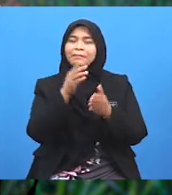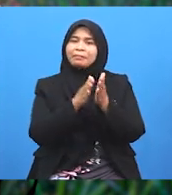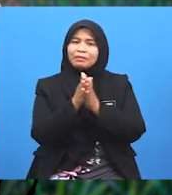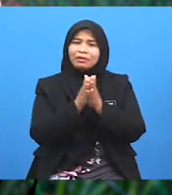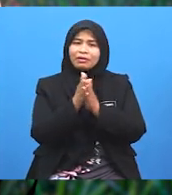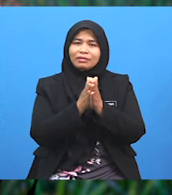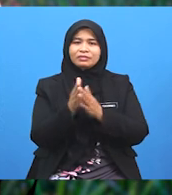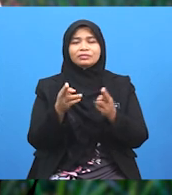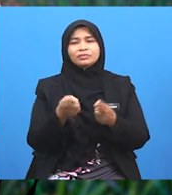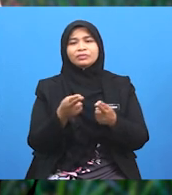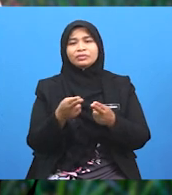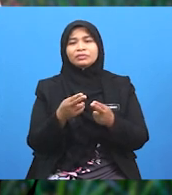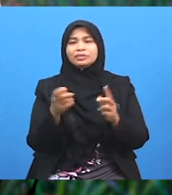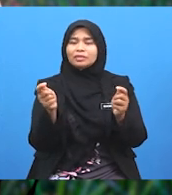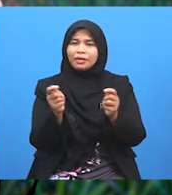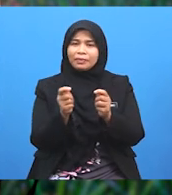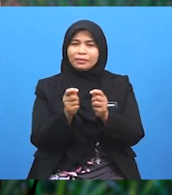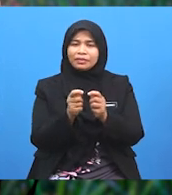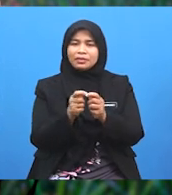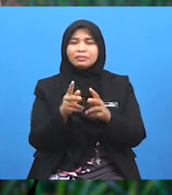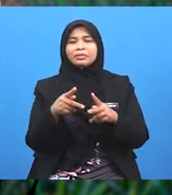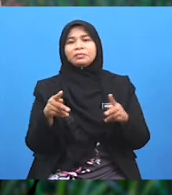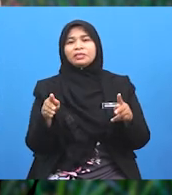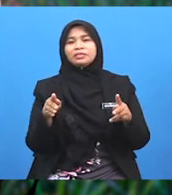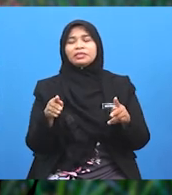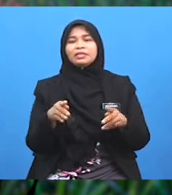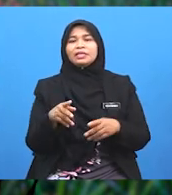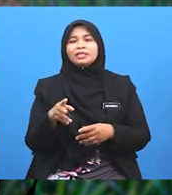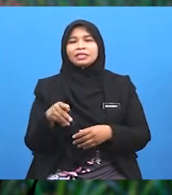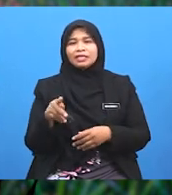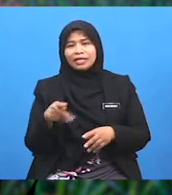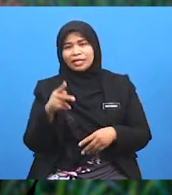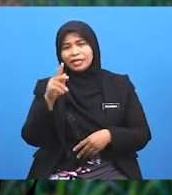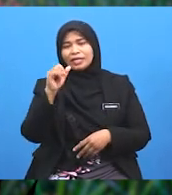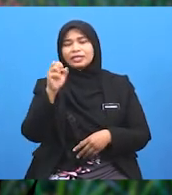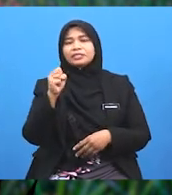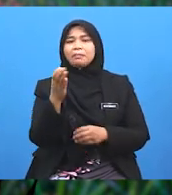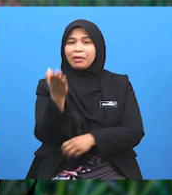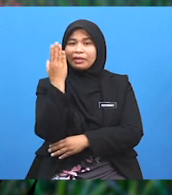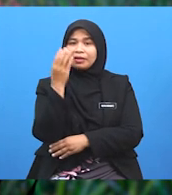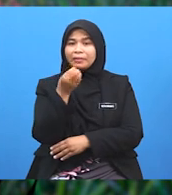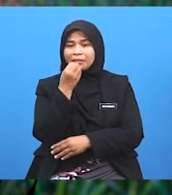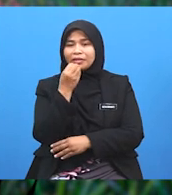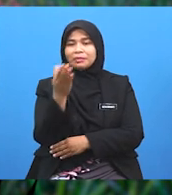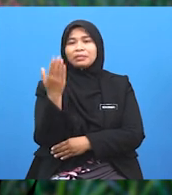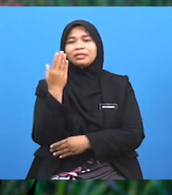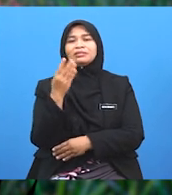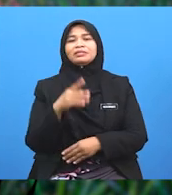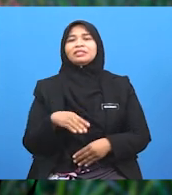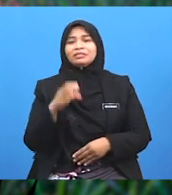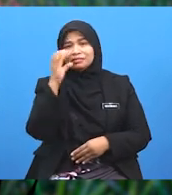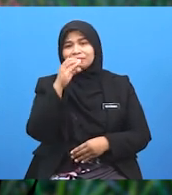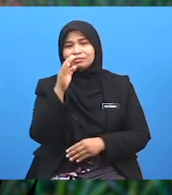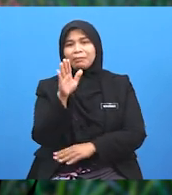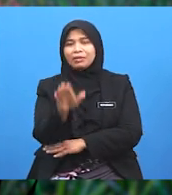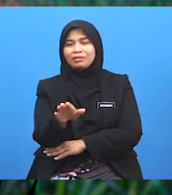berusaha. Seperti peribahasa, kais pagi, makan pagi. Kais petang, makan